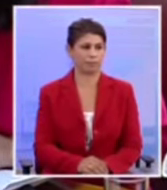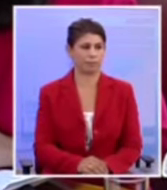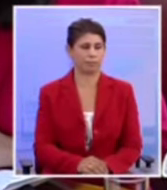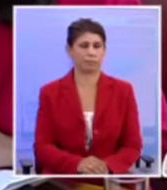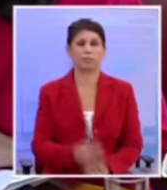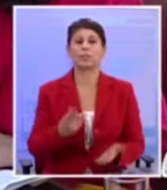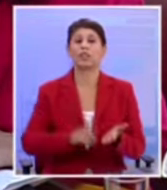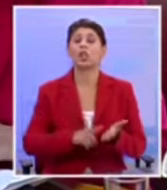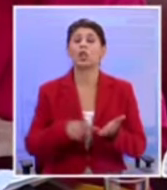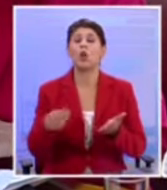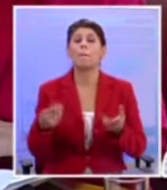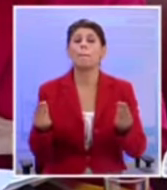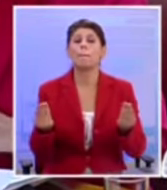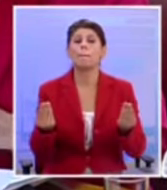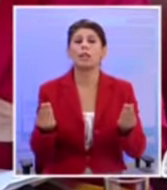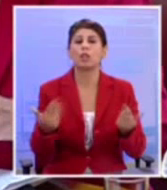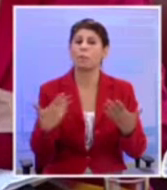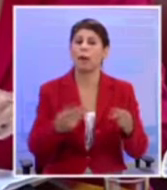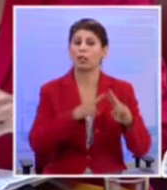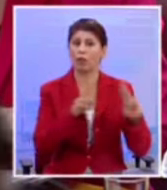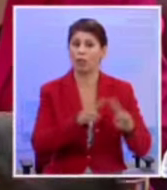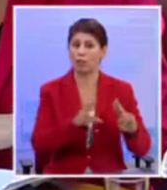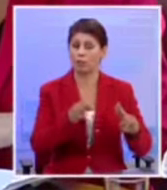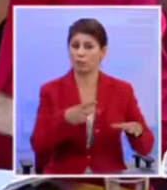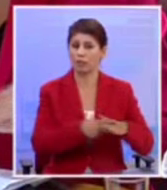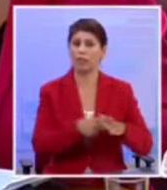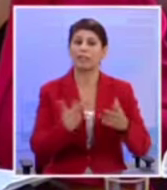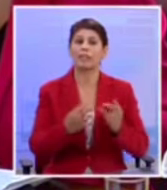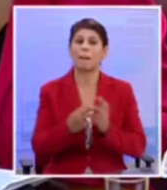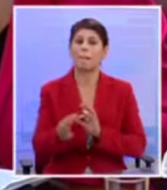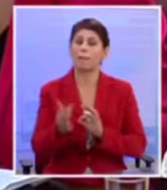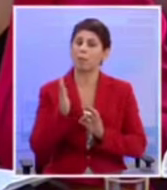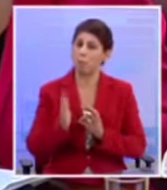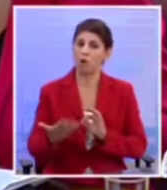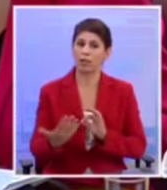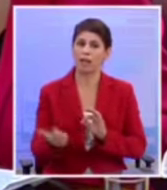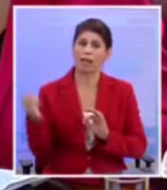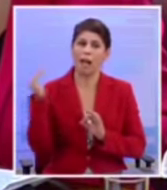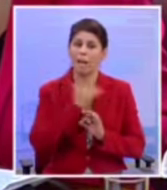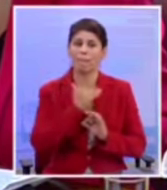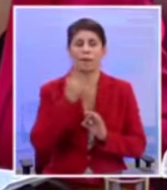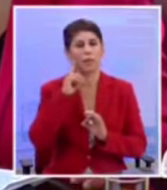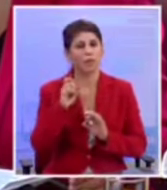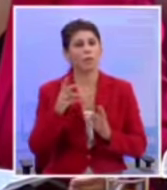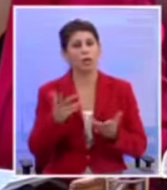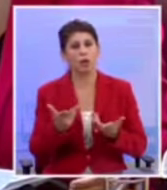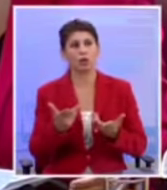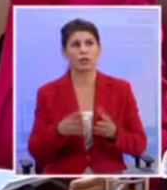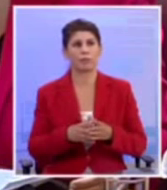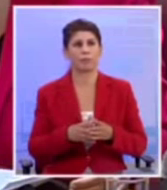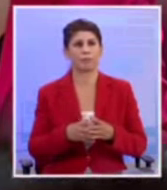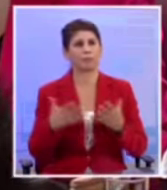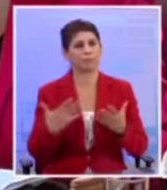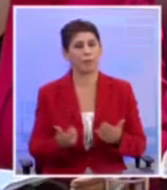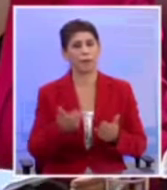τι νομικά εργαλεία έχει το Διεθνές Νομισματικό Ταμείο και τι μέτρα μπορεί να λάβει άμεσα με δεδομένο το γεγονός ότι